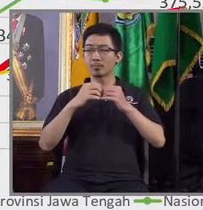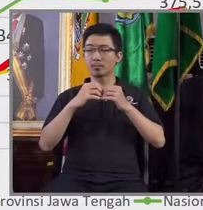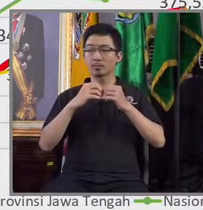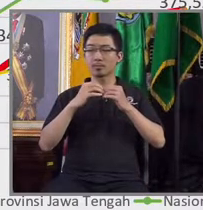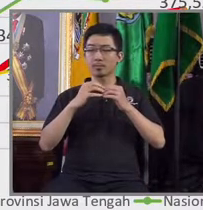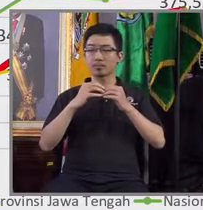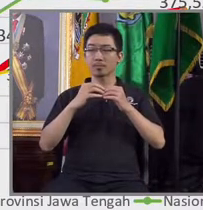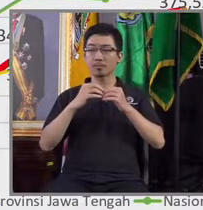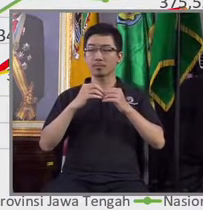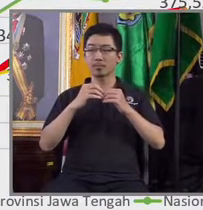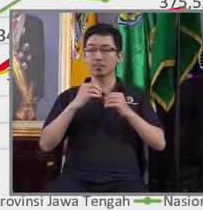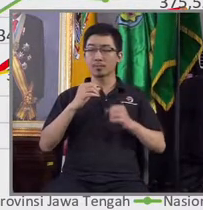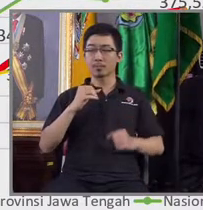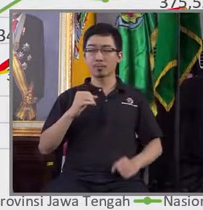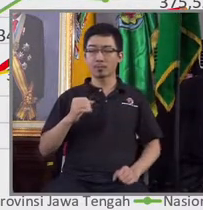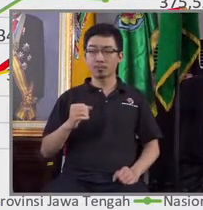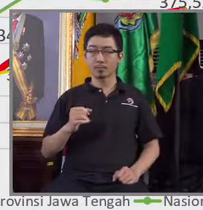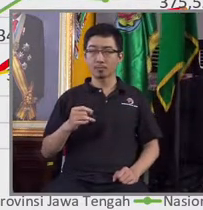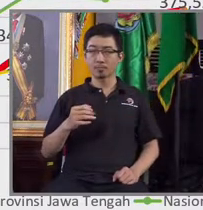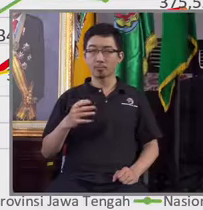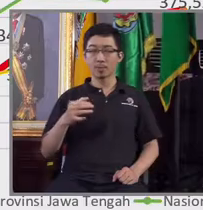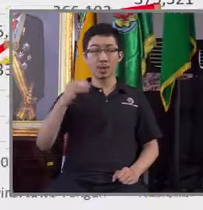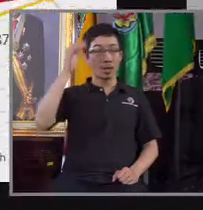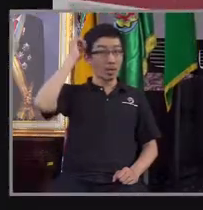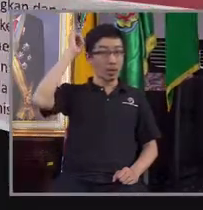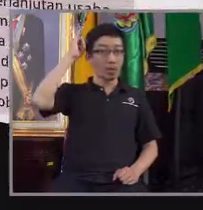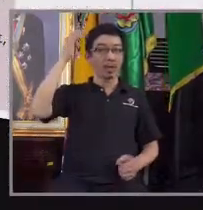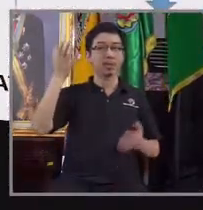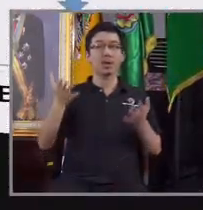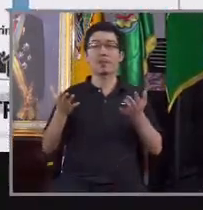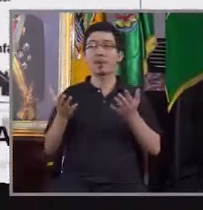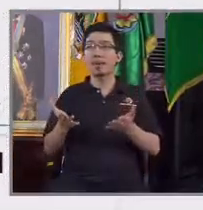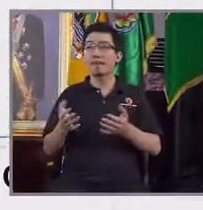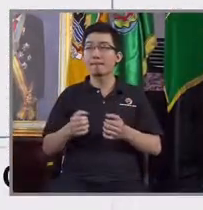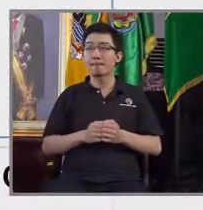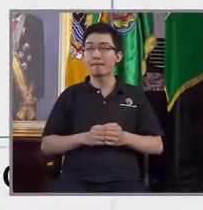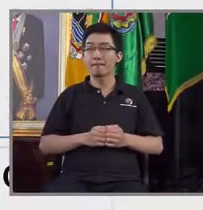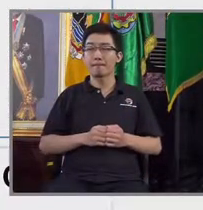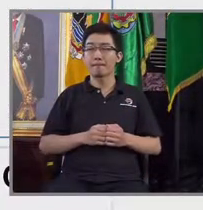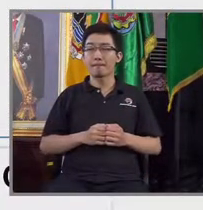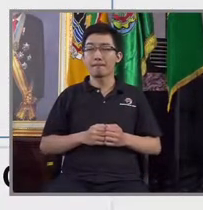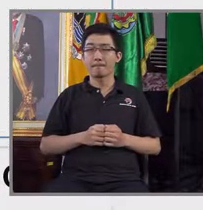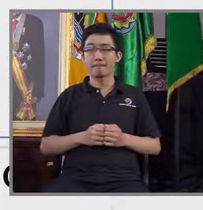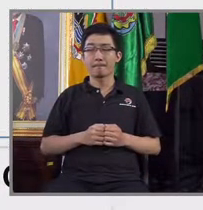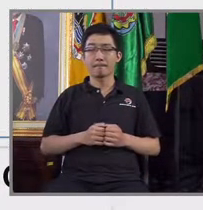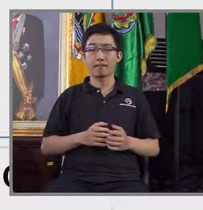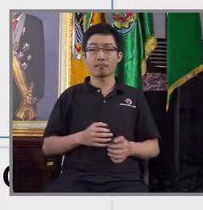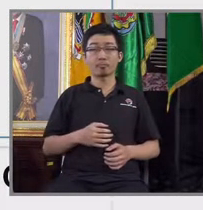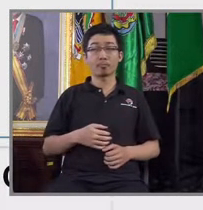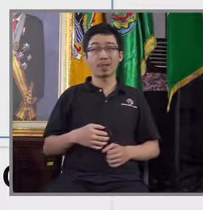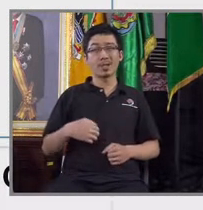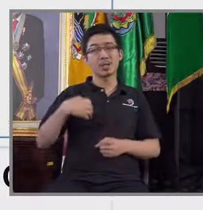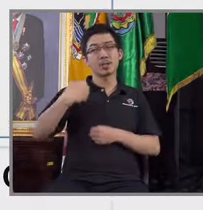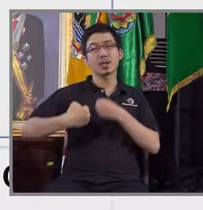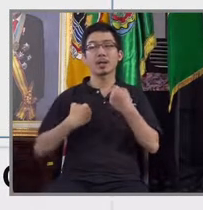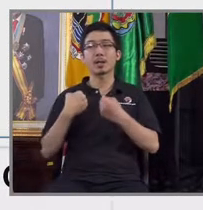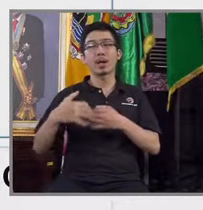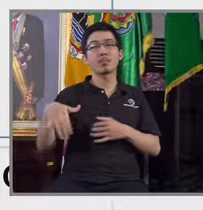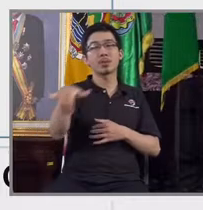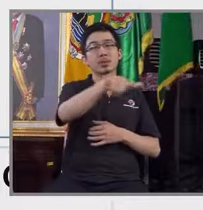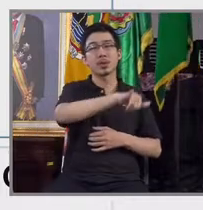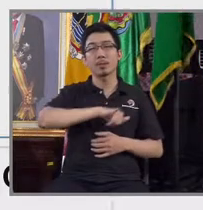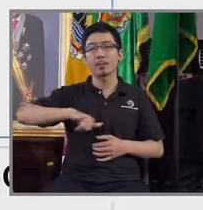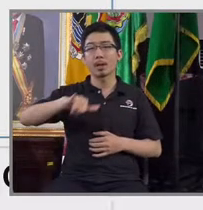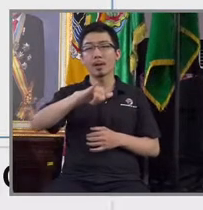521 rupiah inovasi yang kami lakukan adalah gerakan bersama